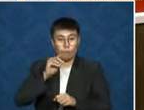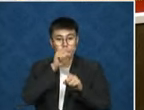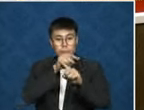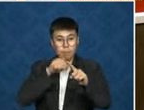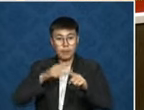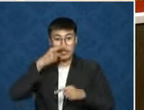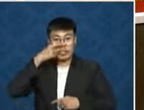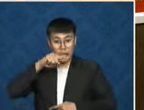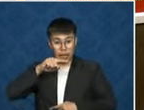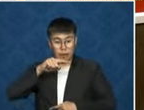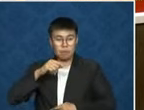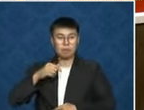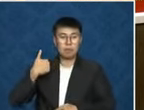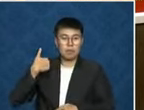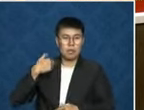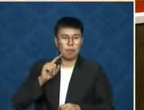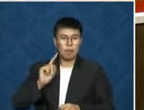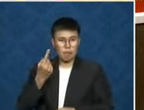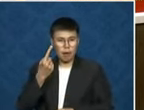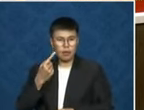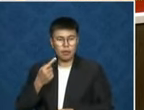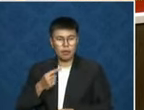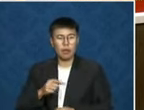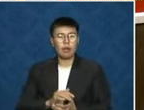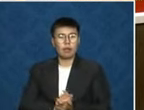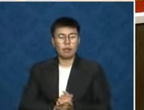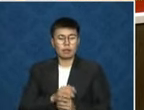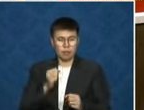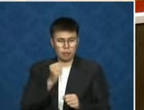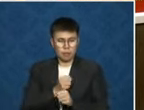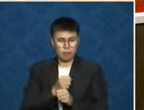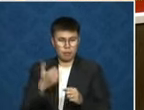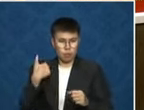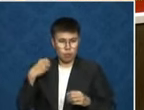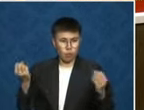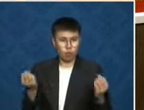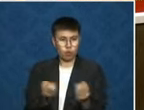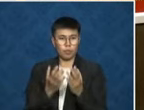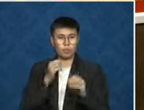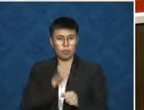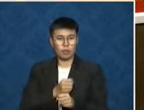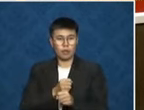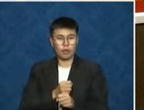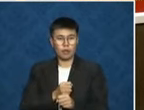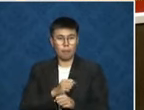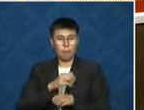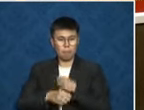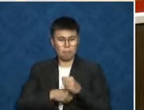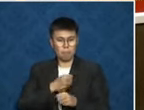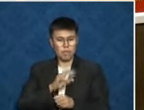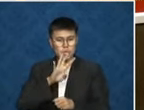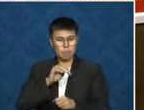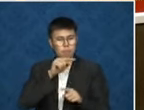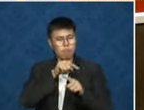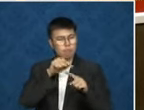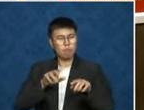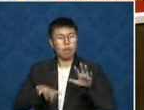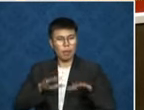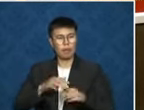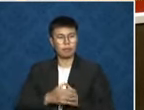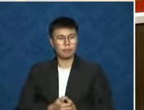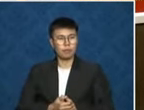ประเทศไทยที่เป็นตลาดเกิดใหม่เป็น Emerging Market แบบนี้นะครับจะได้รับผลกระทบกับตำแหน่งงานปัจจุบันอยู่ที่ประมาณ